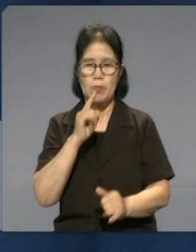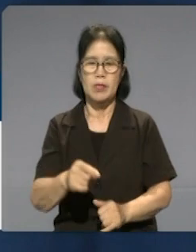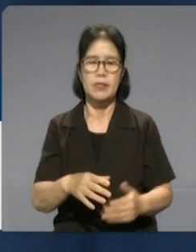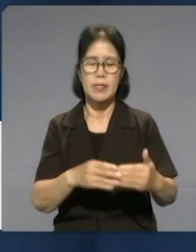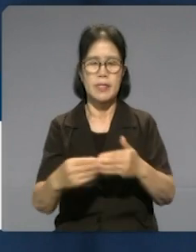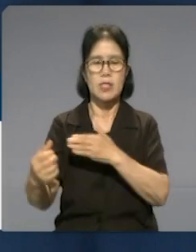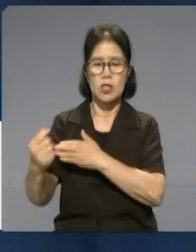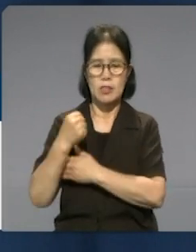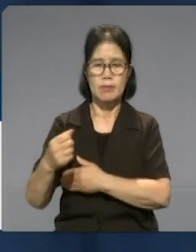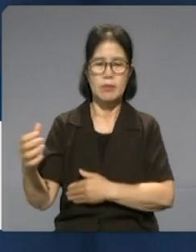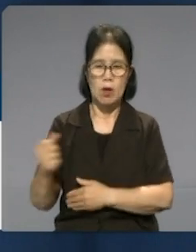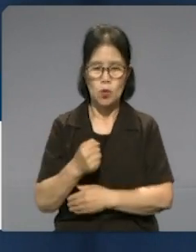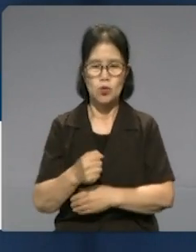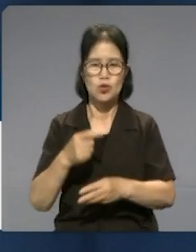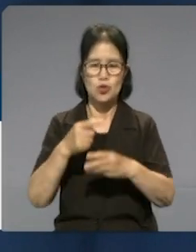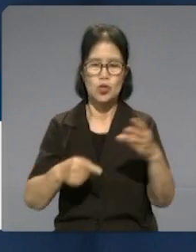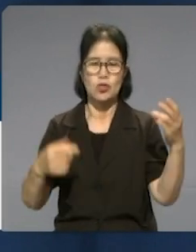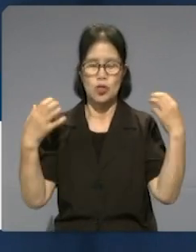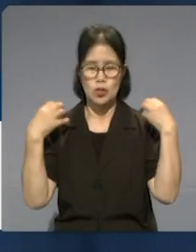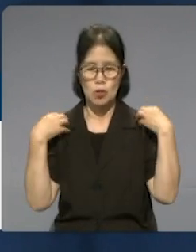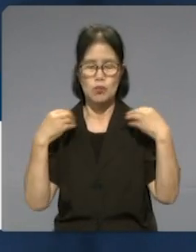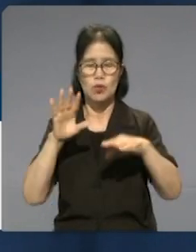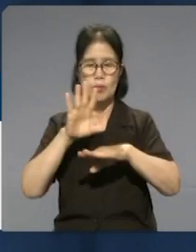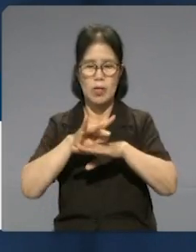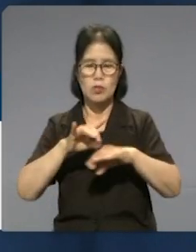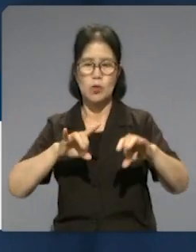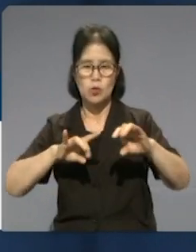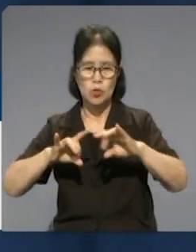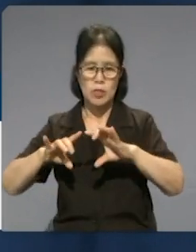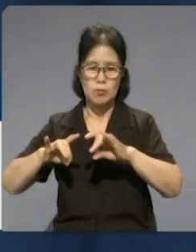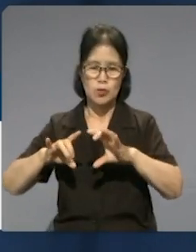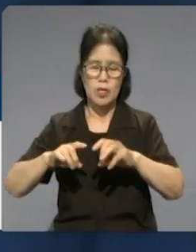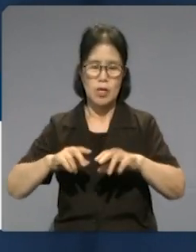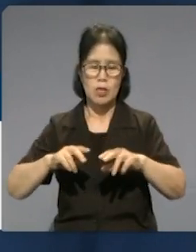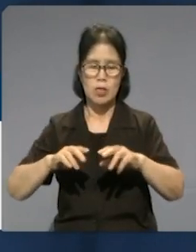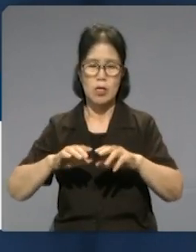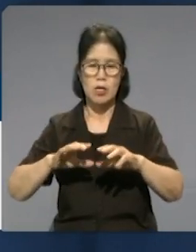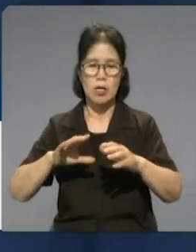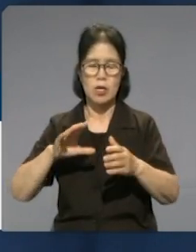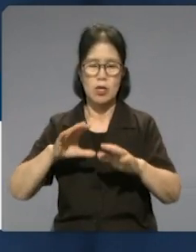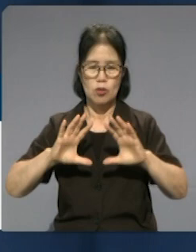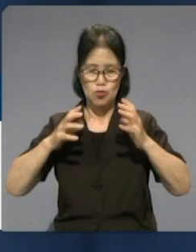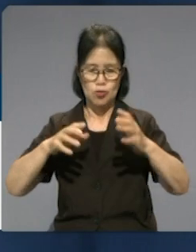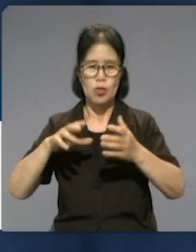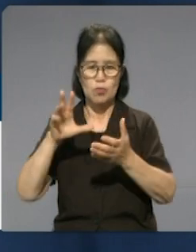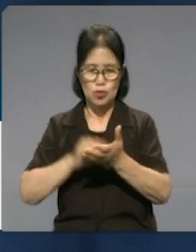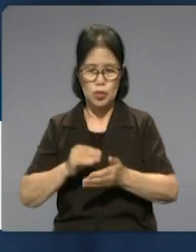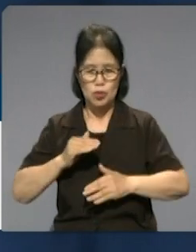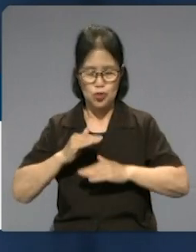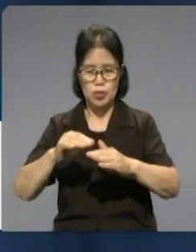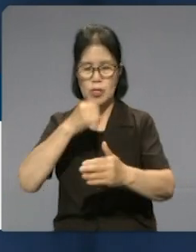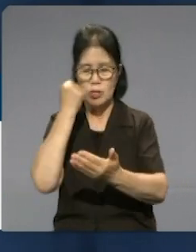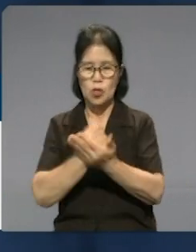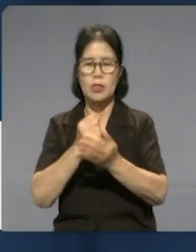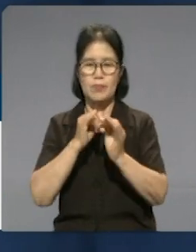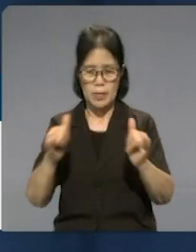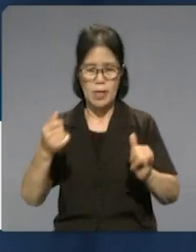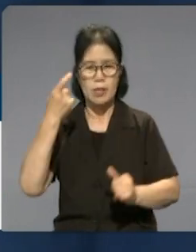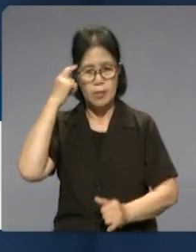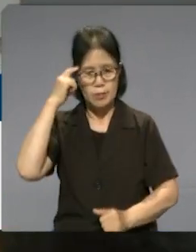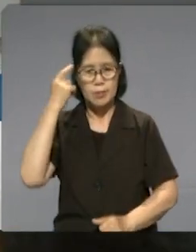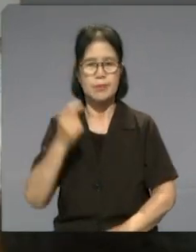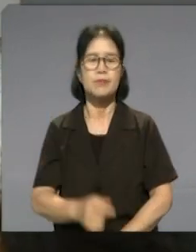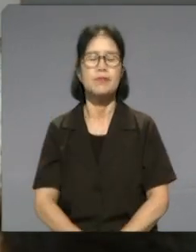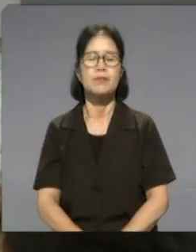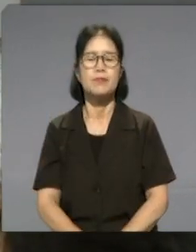리더십을 바탕으로 윤석열 정부의 방송통신 분야 국정과제를 추진할 적임자라고